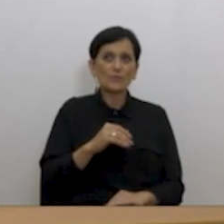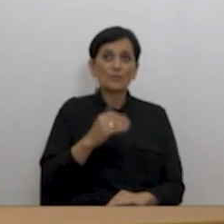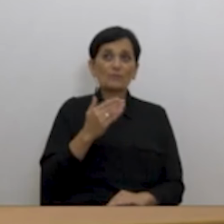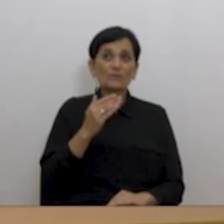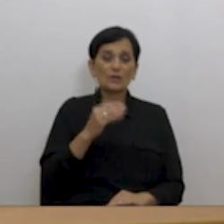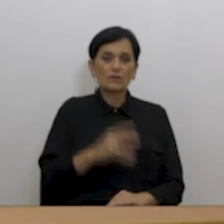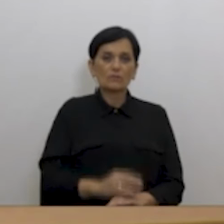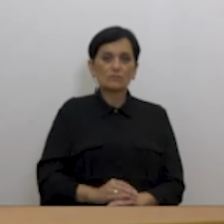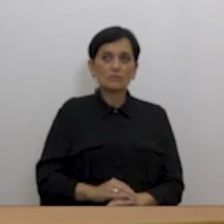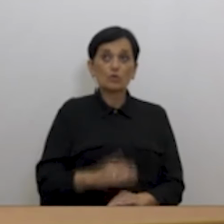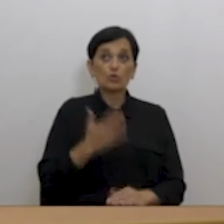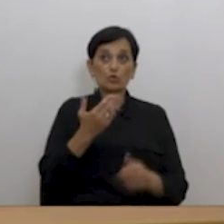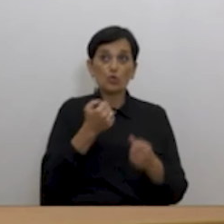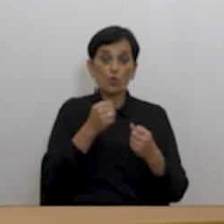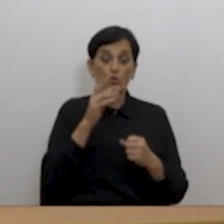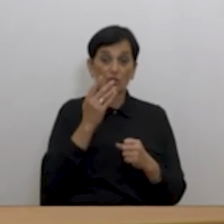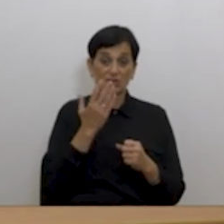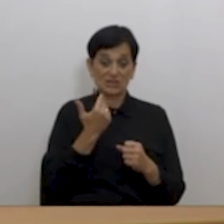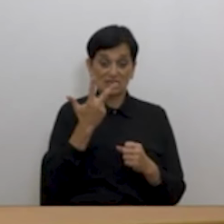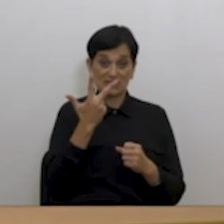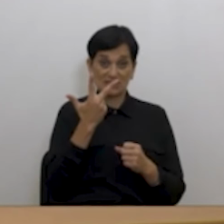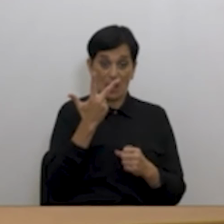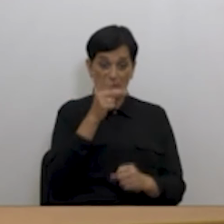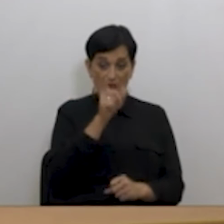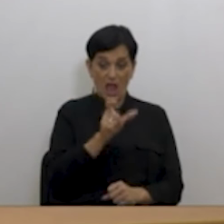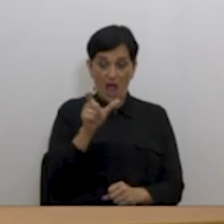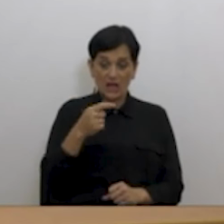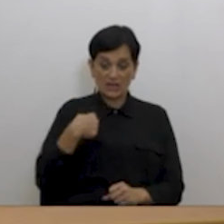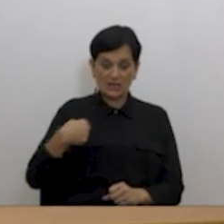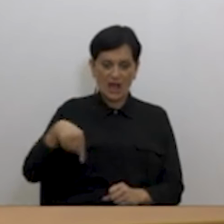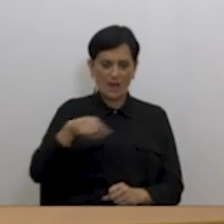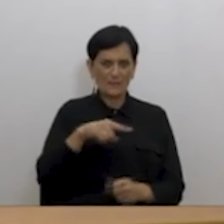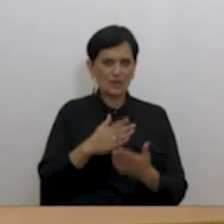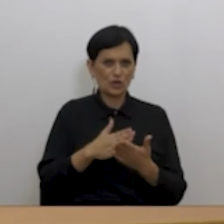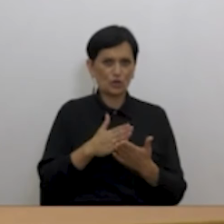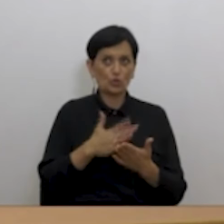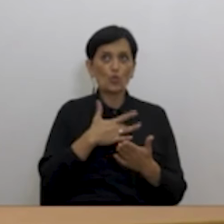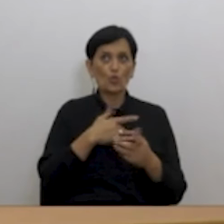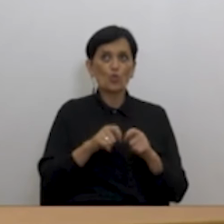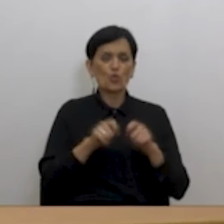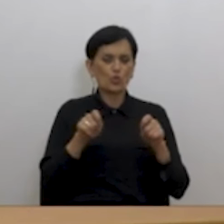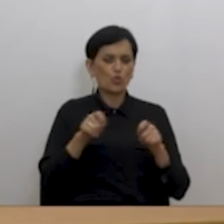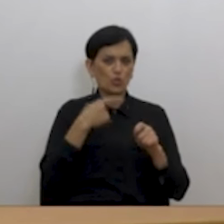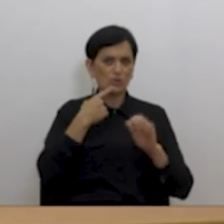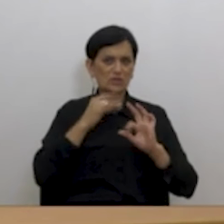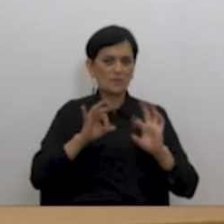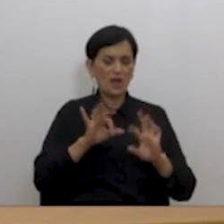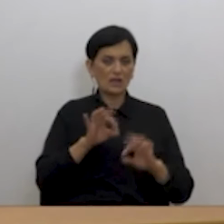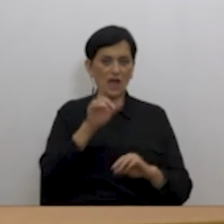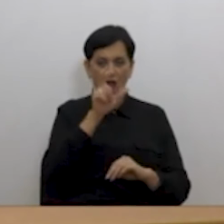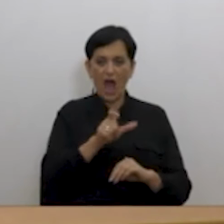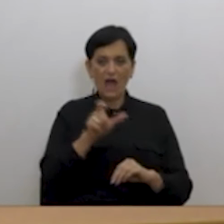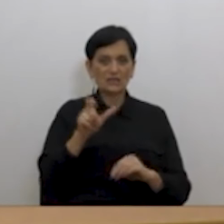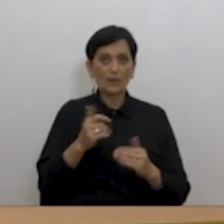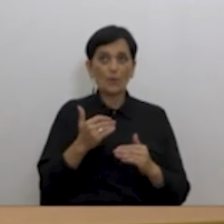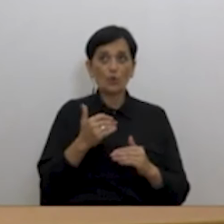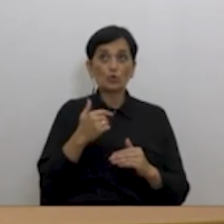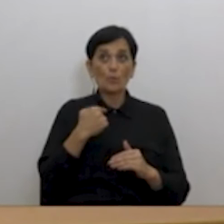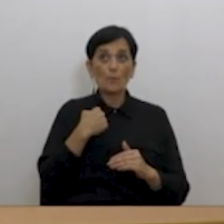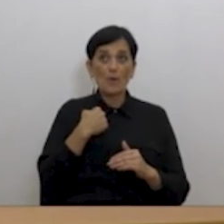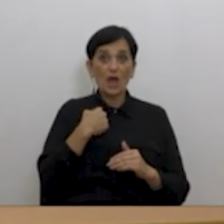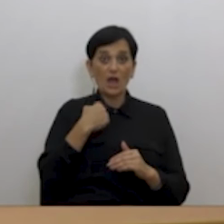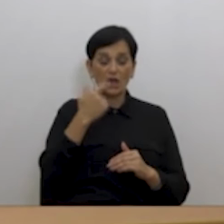მოუსწრე სამეთს. ეხლა სამი ადამიანი ვარ. უცხელი დიტყვი რა ადამიანი არის ცხოვრის. აი კომუნიში ჩანთას